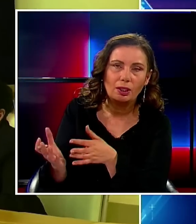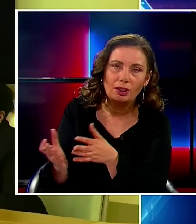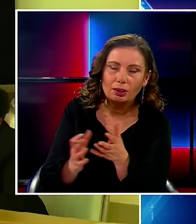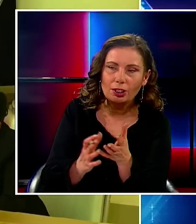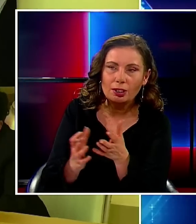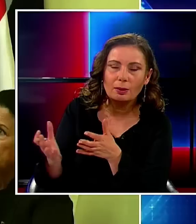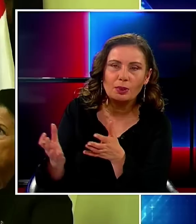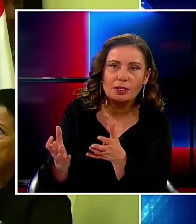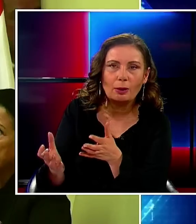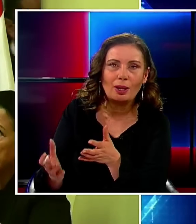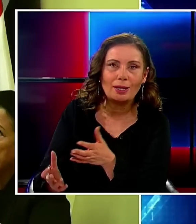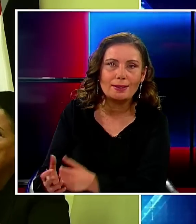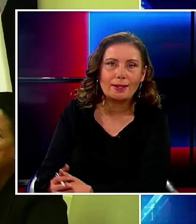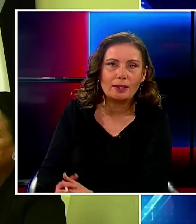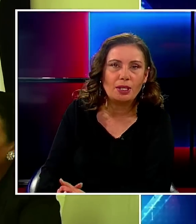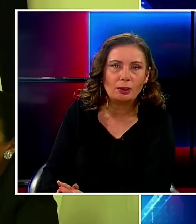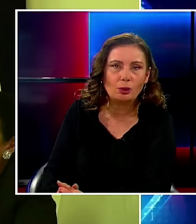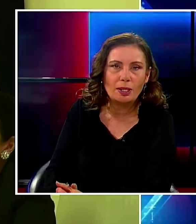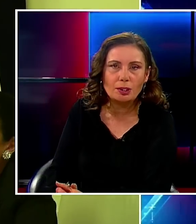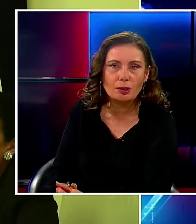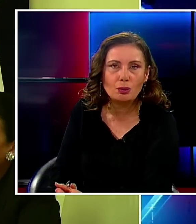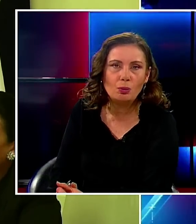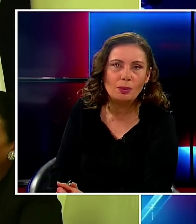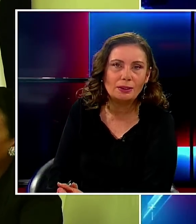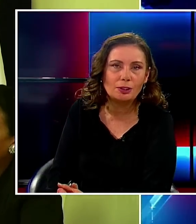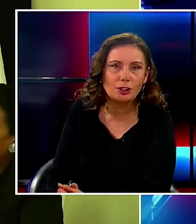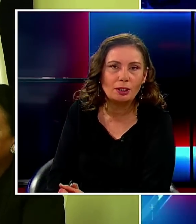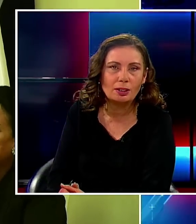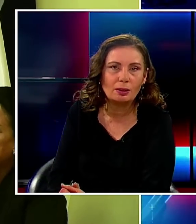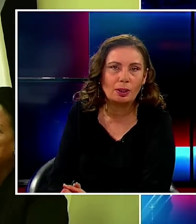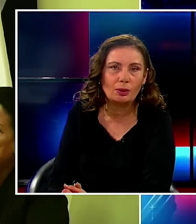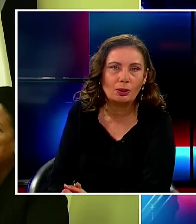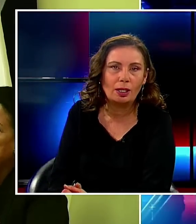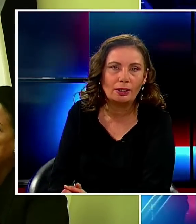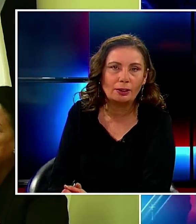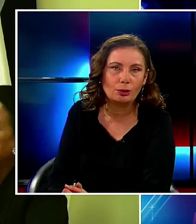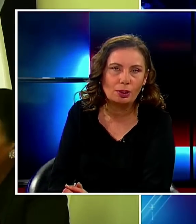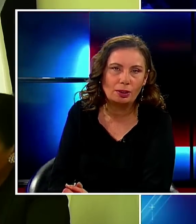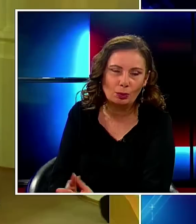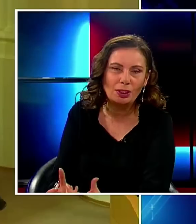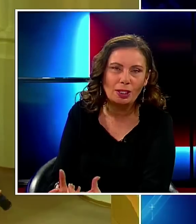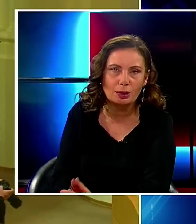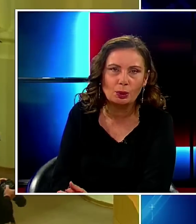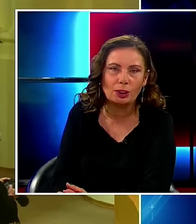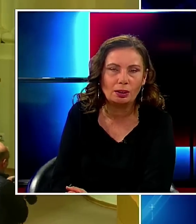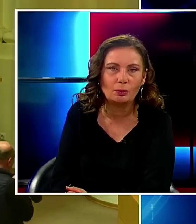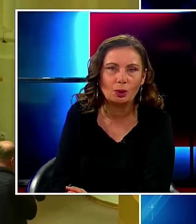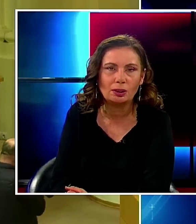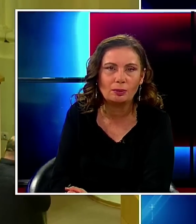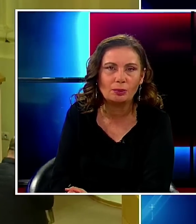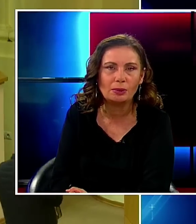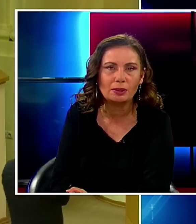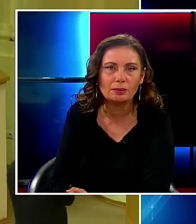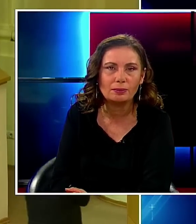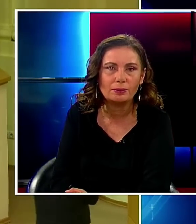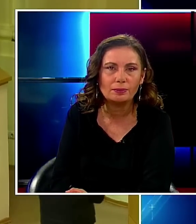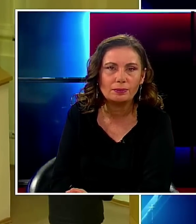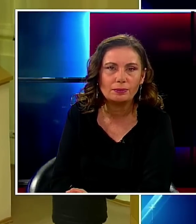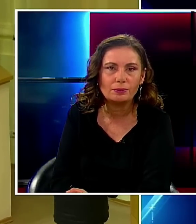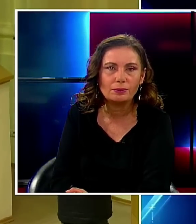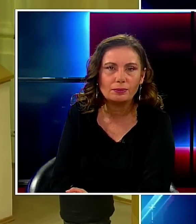მის შეძლების და გვარად საქმიანობას, თუ მეტიც შეიძლება რომ გააკეთოს? აი თქვენი აზრი გითხარით მოკლედ ამ